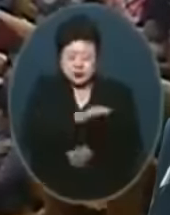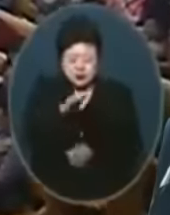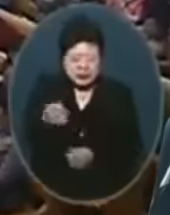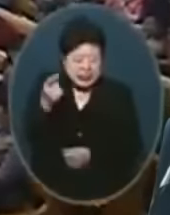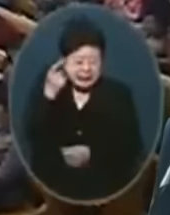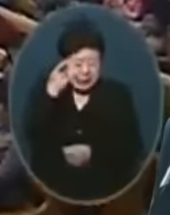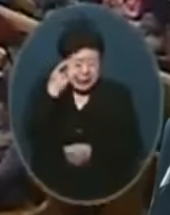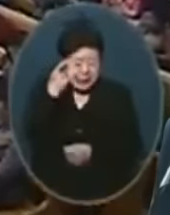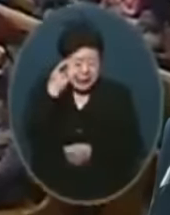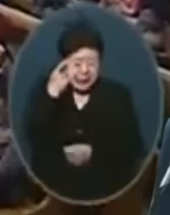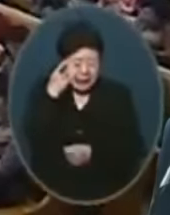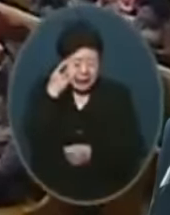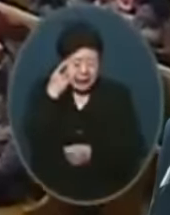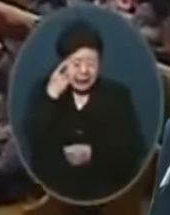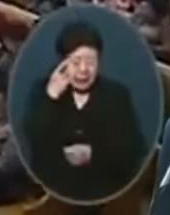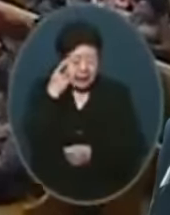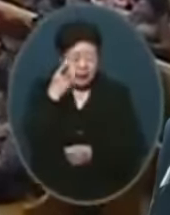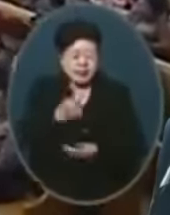우리의 생각을 바꾸시고